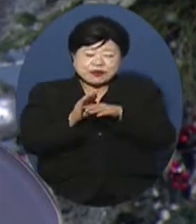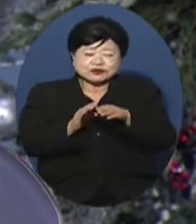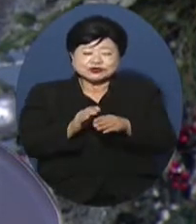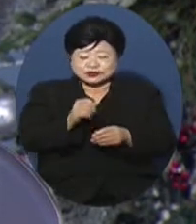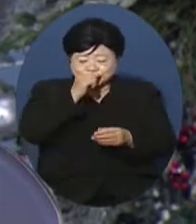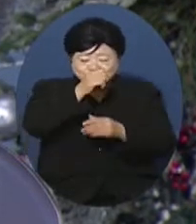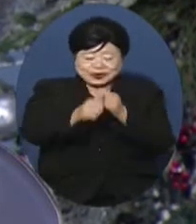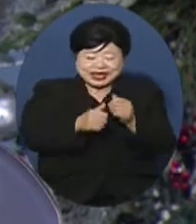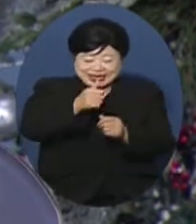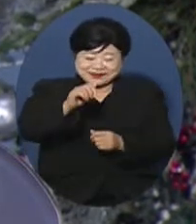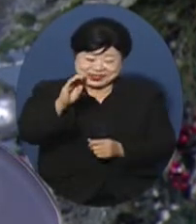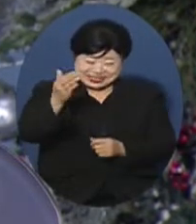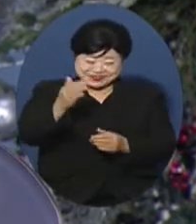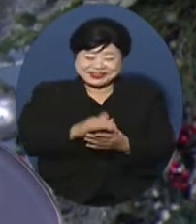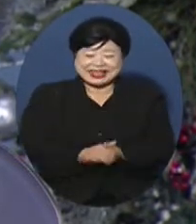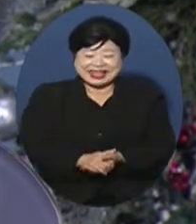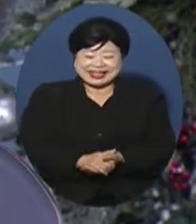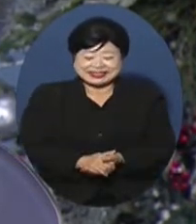주은 하나님이십니다